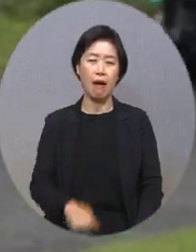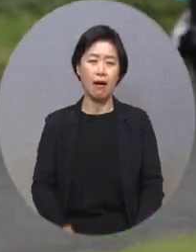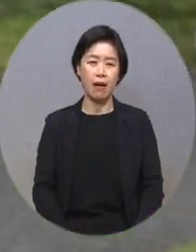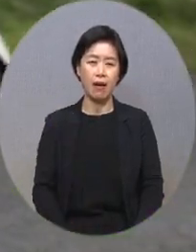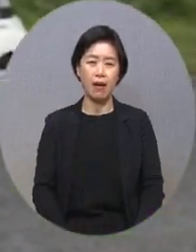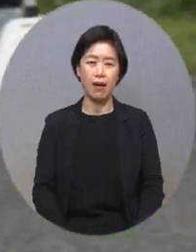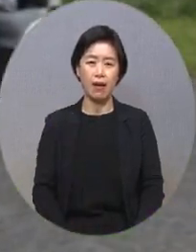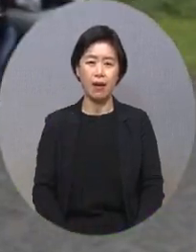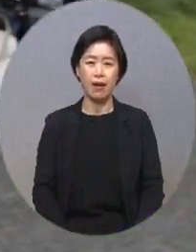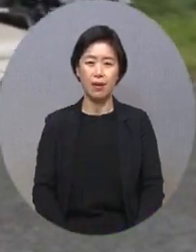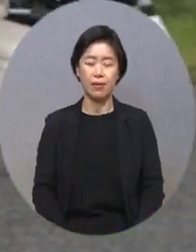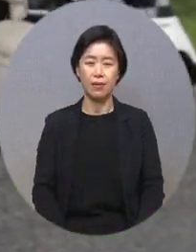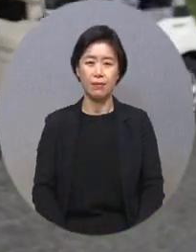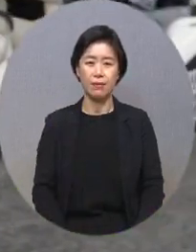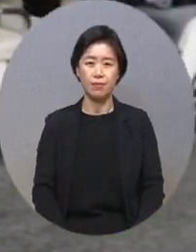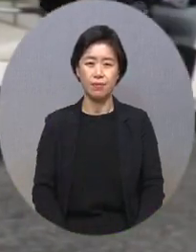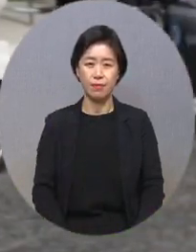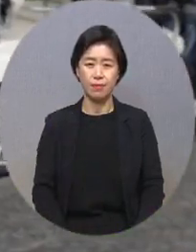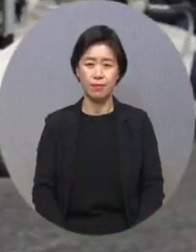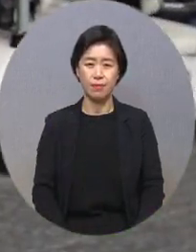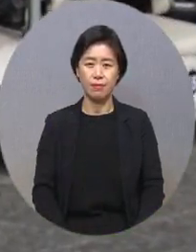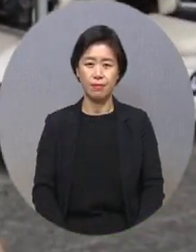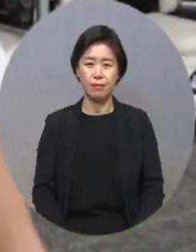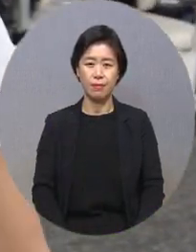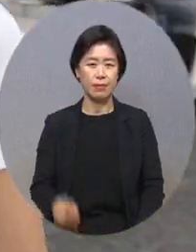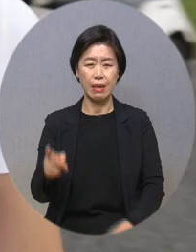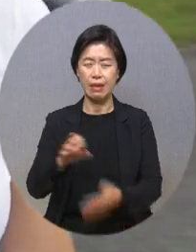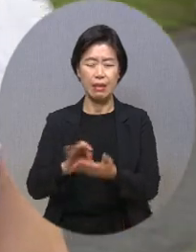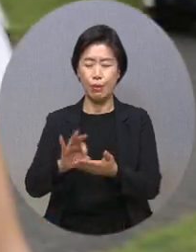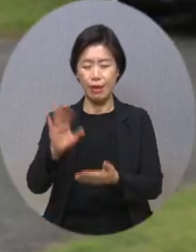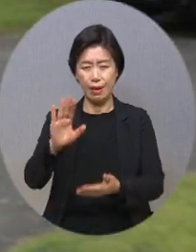이거 해자비예요? 넣어주세요. 쓰면 안 되겠다.